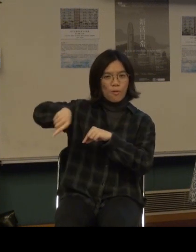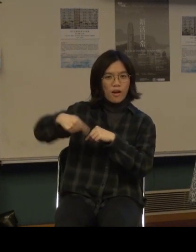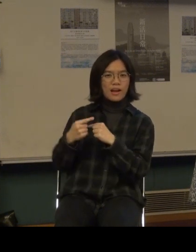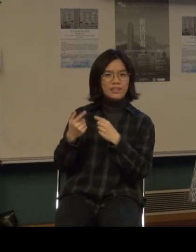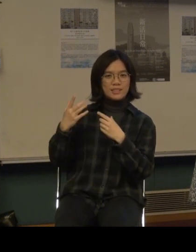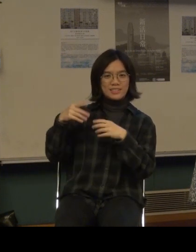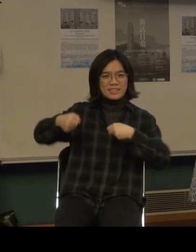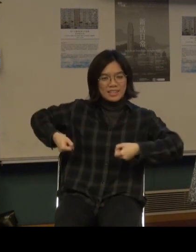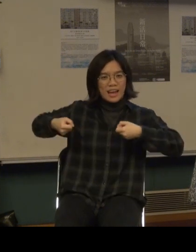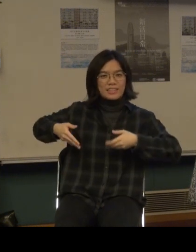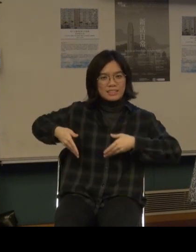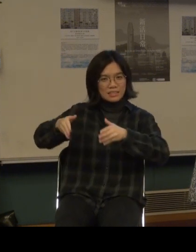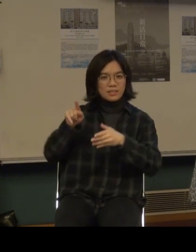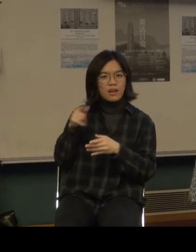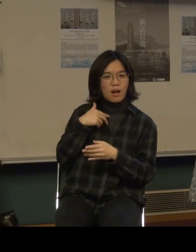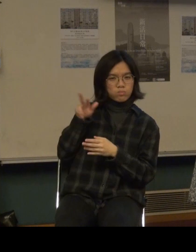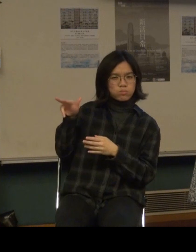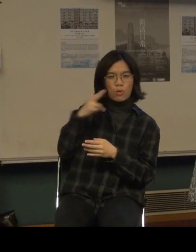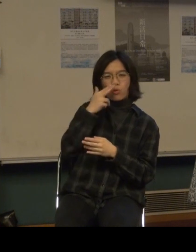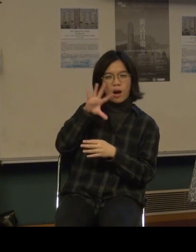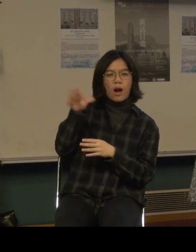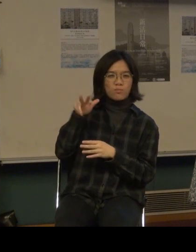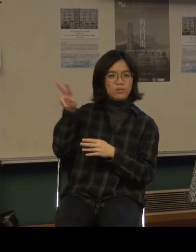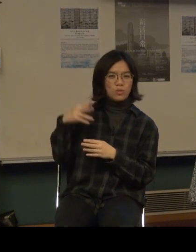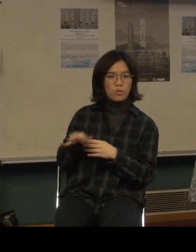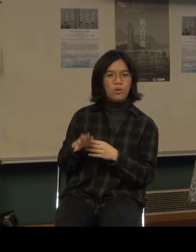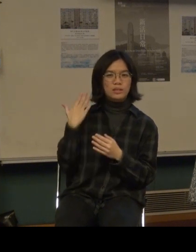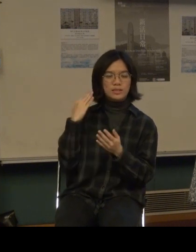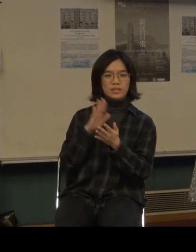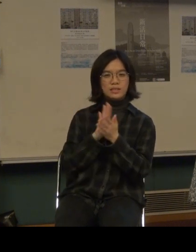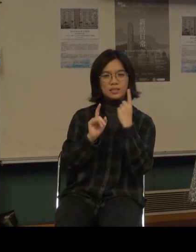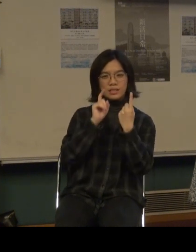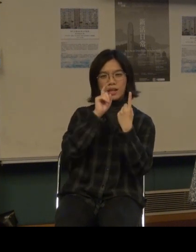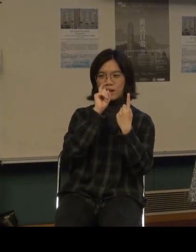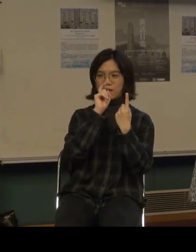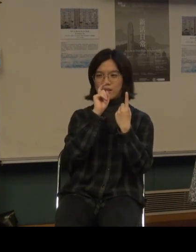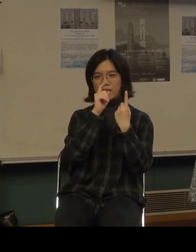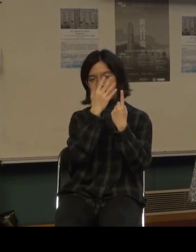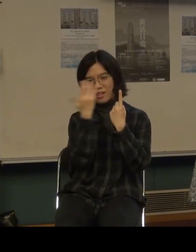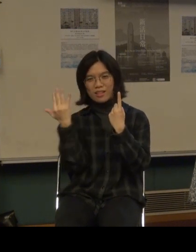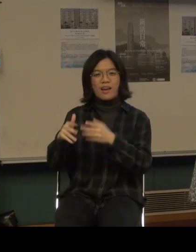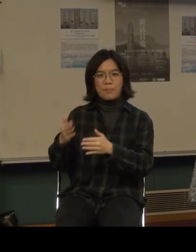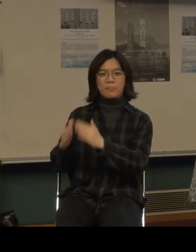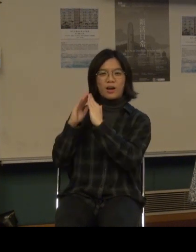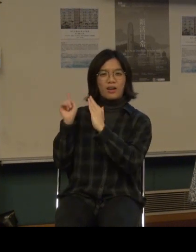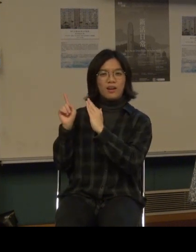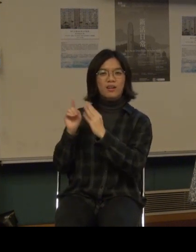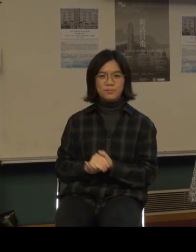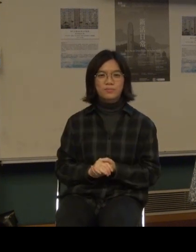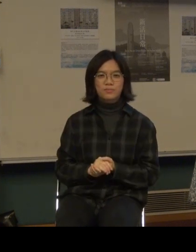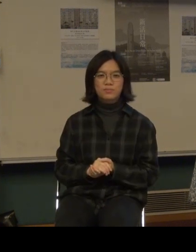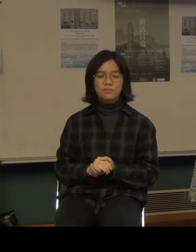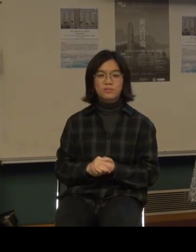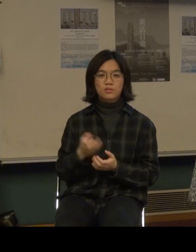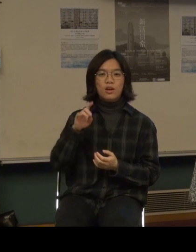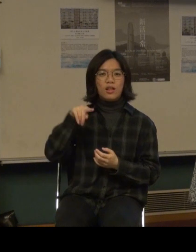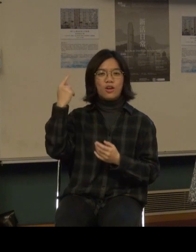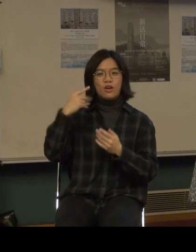年起好嘅中環街市啦。嗱，喺新界咧，就算喺屏山咧一條村咧起嘅警署咧，都係用